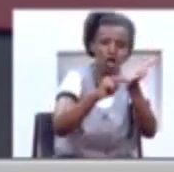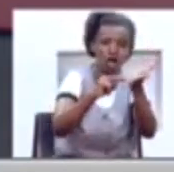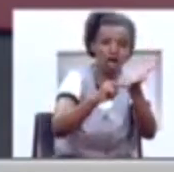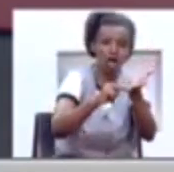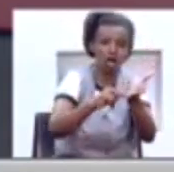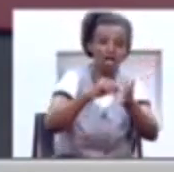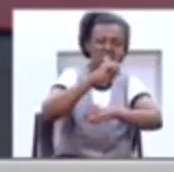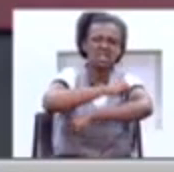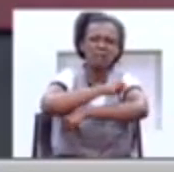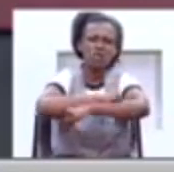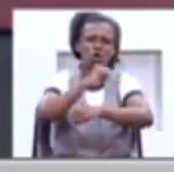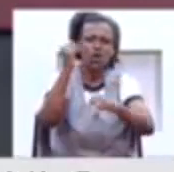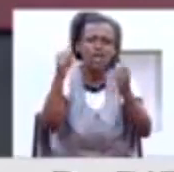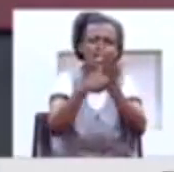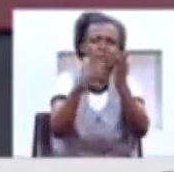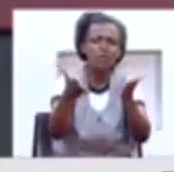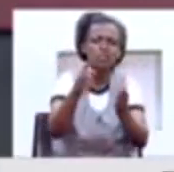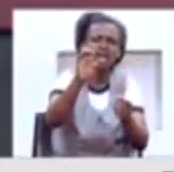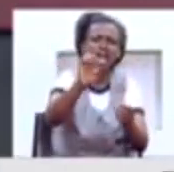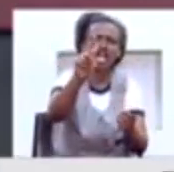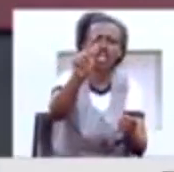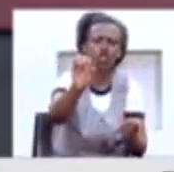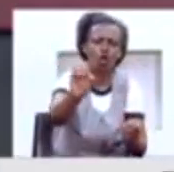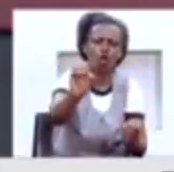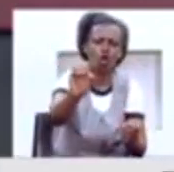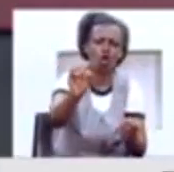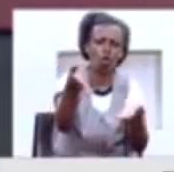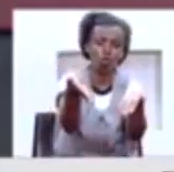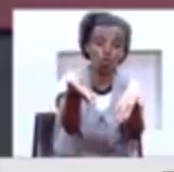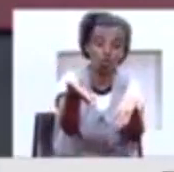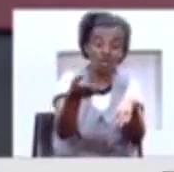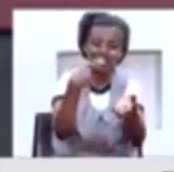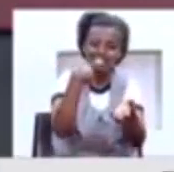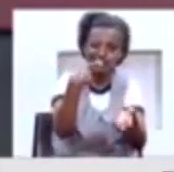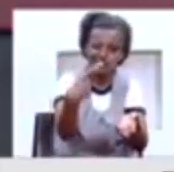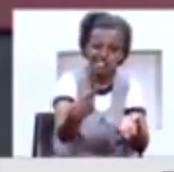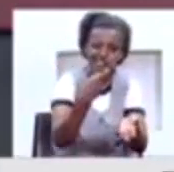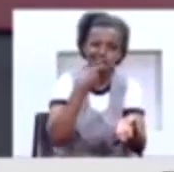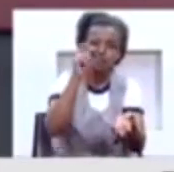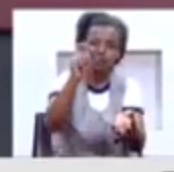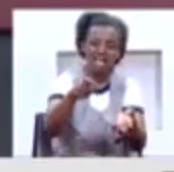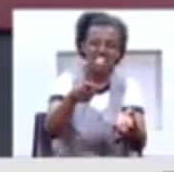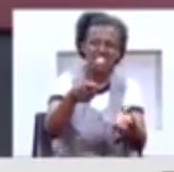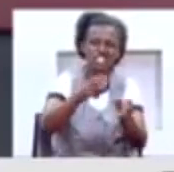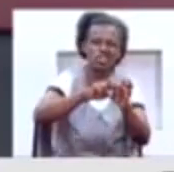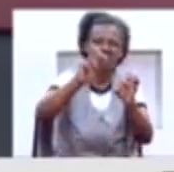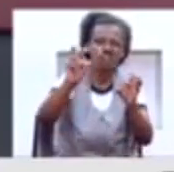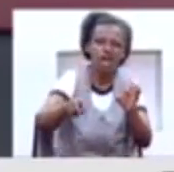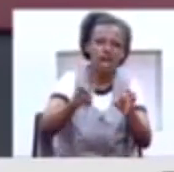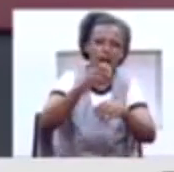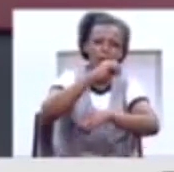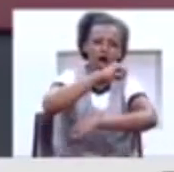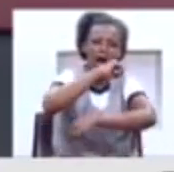gihe yari amashuri yakomeye ni nka za leta z'ubu ngubu yego avuga ko bagomba kuvanamo abarimu